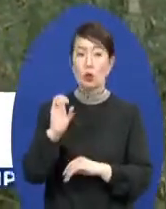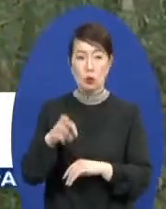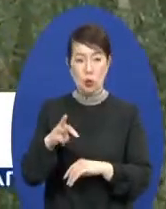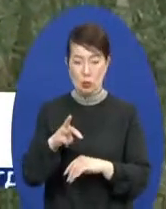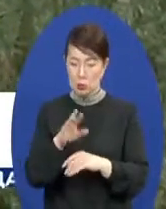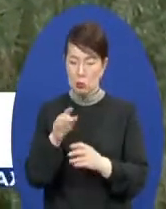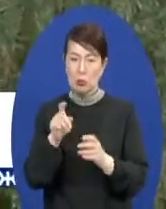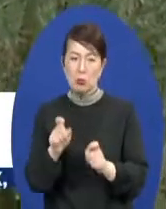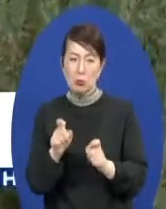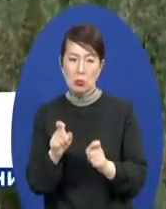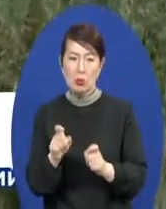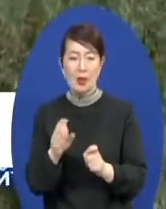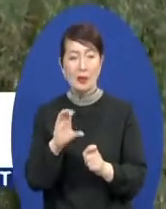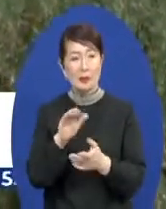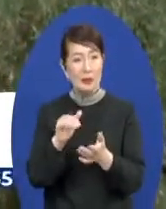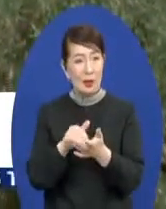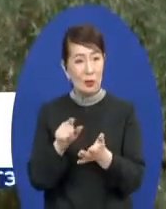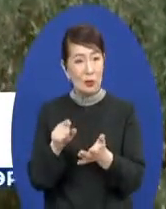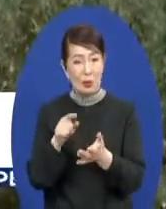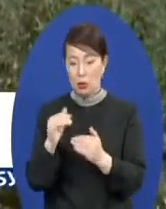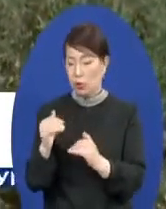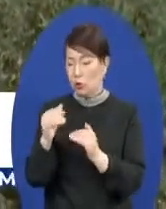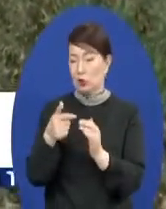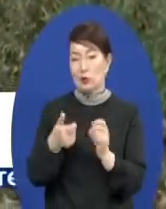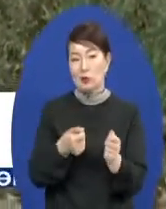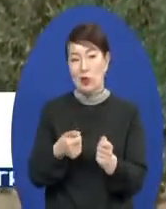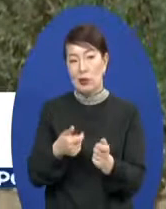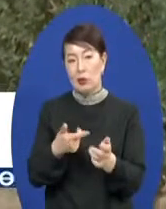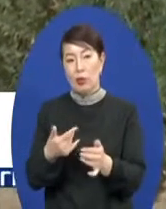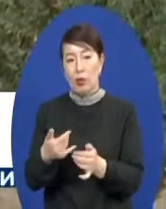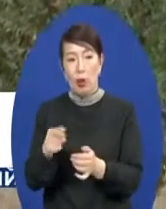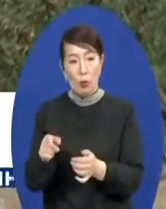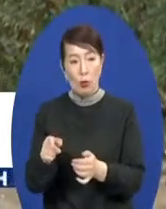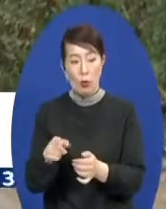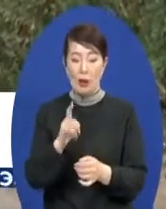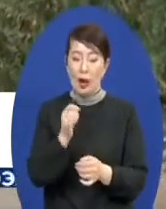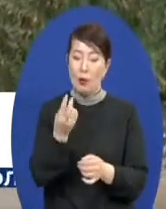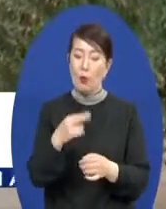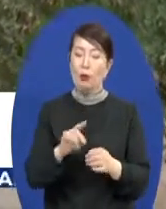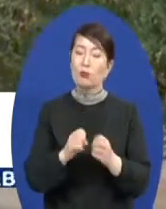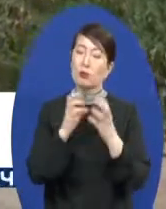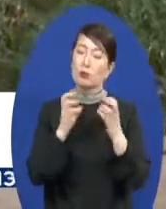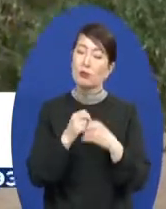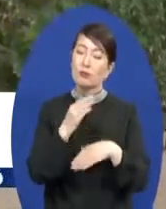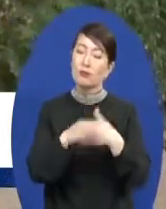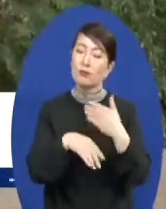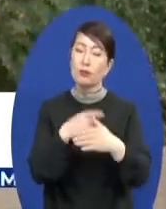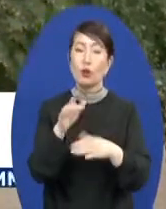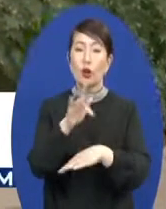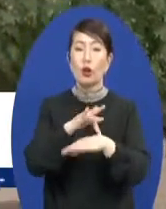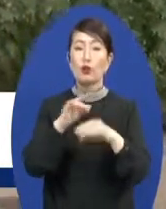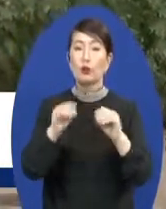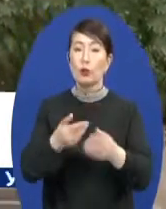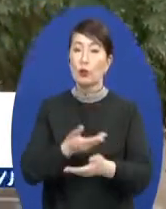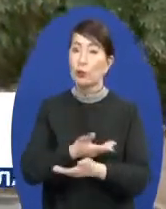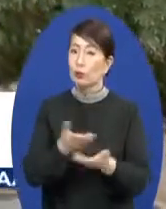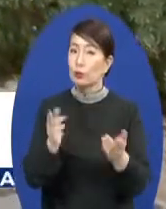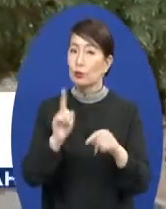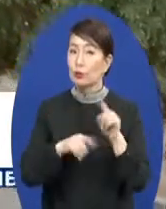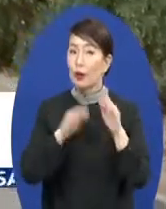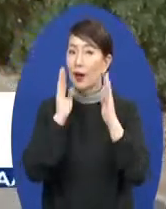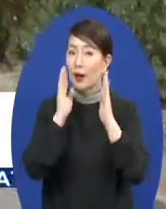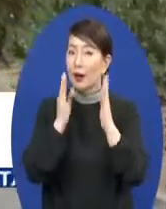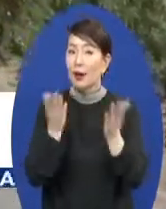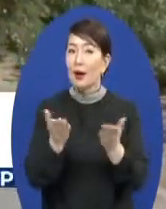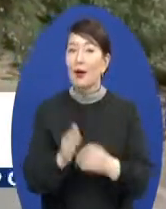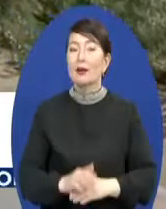статустай байгаагаад байгаа нь өнөөдөр бас яг хөгжлийг хойш татах нэг шалтгаан болж байна. Тиймээс Хамбог тогтод бүтээн байгуулалтыг чот болгон хөгжүүлэхдээ ямар ямар зүйл